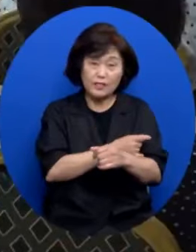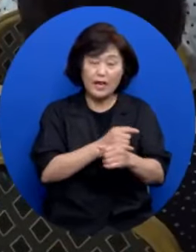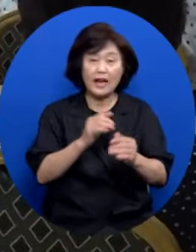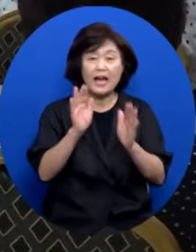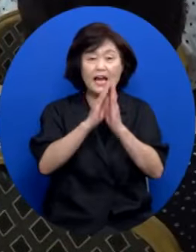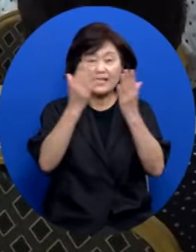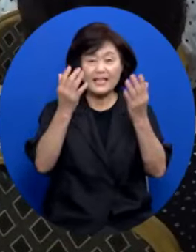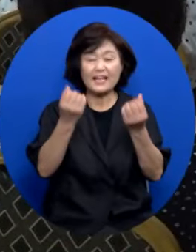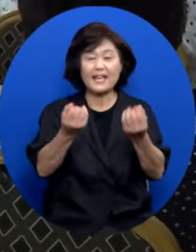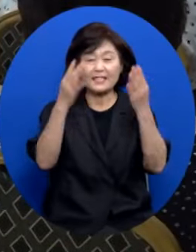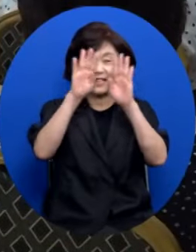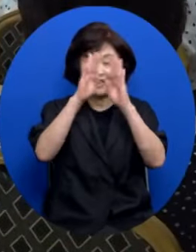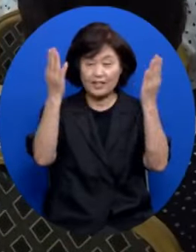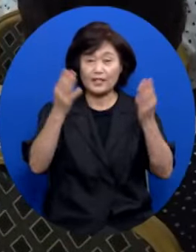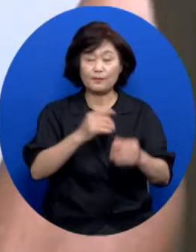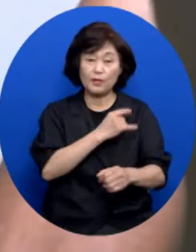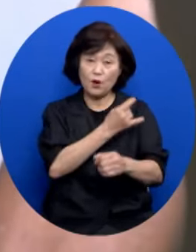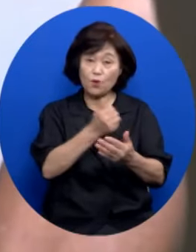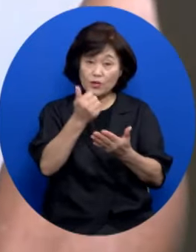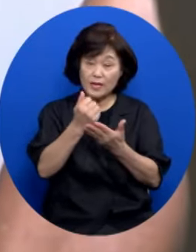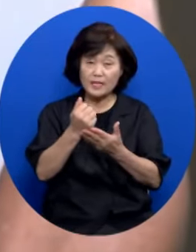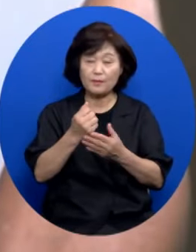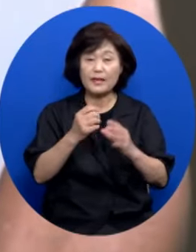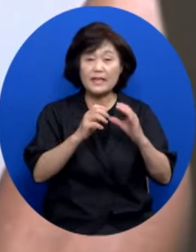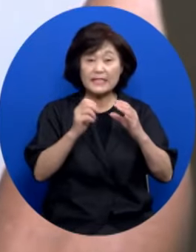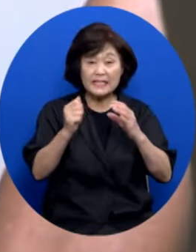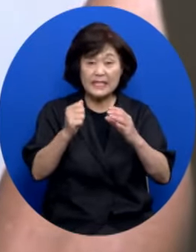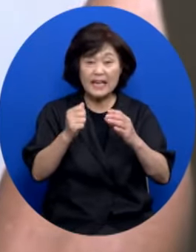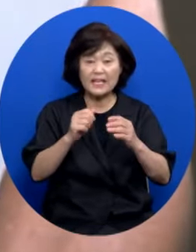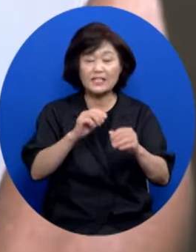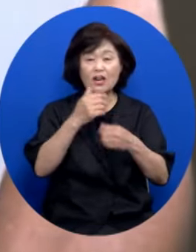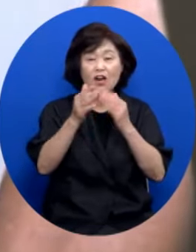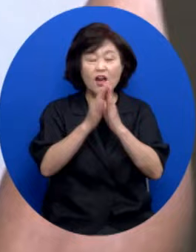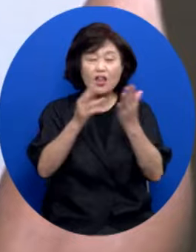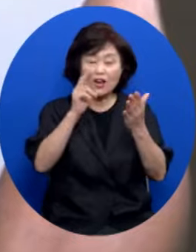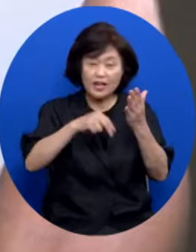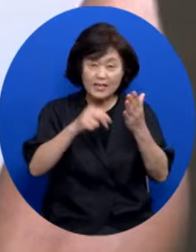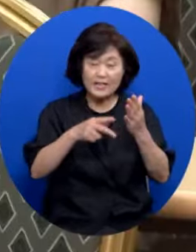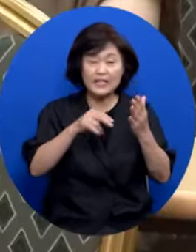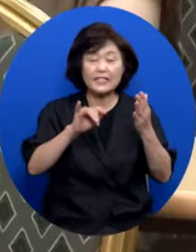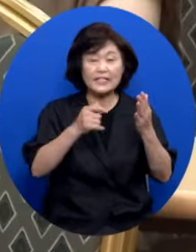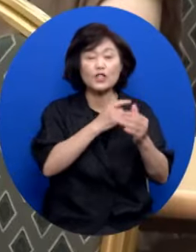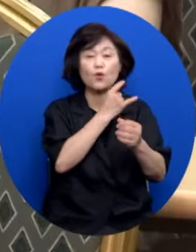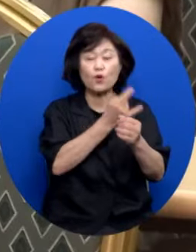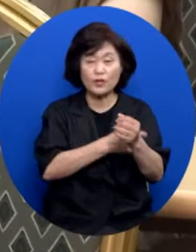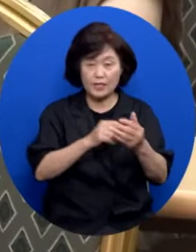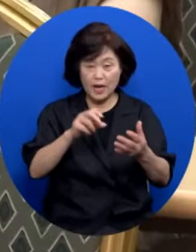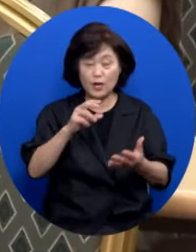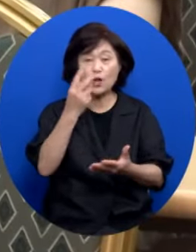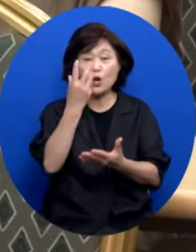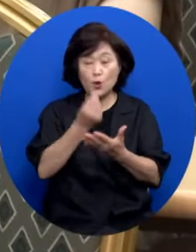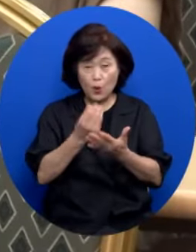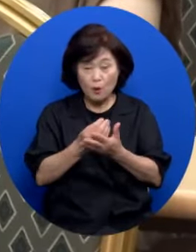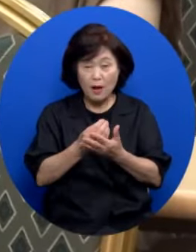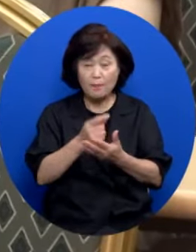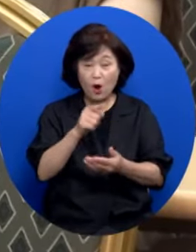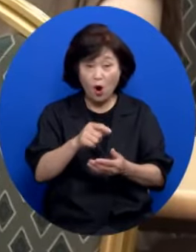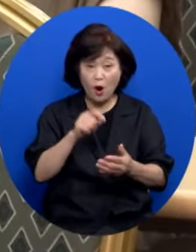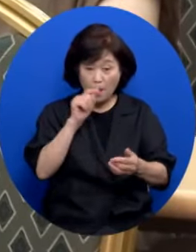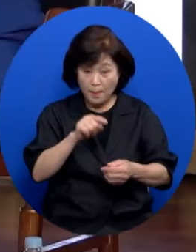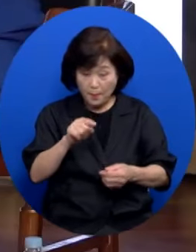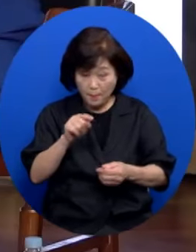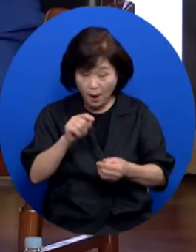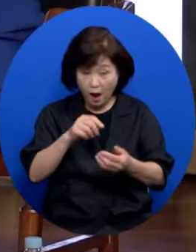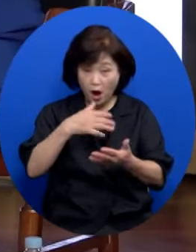개최했습니다 신사는 CTS 유튜브 성경 읽는 신사를 녹음하며 잠원 편의 조회수가 가장 높아